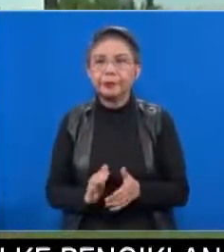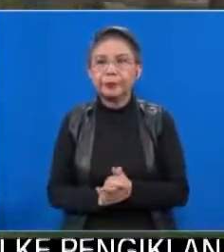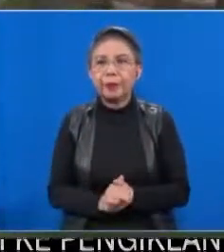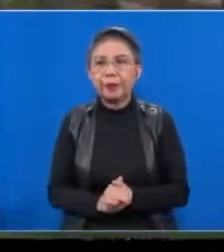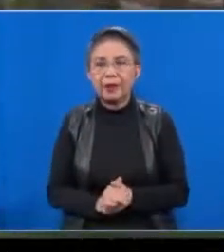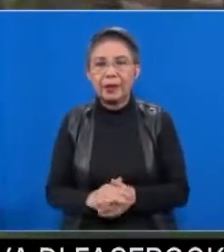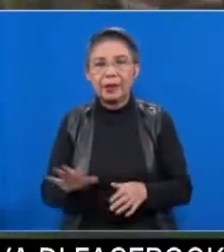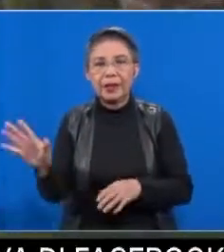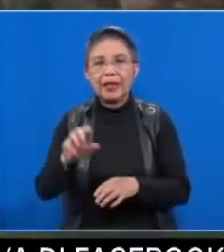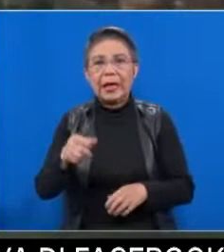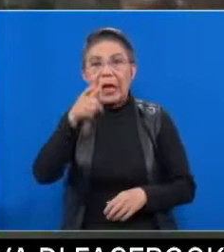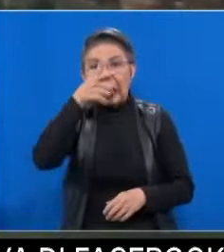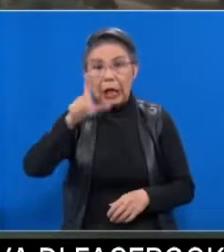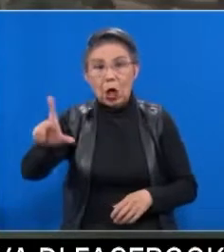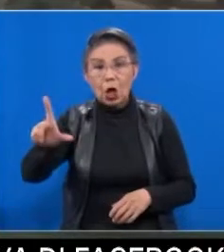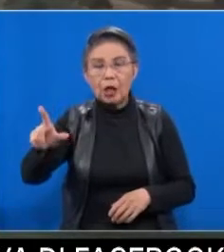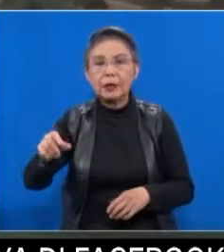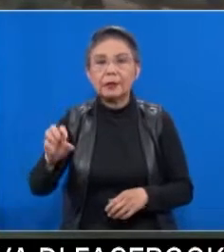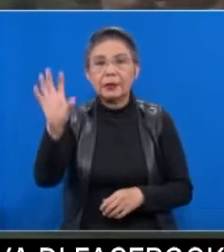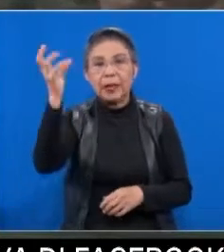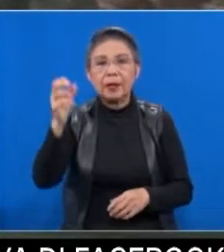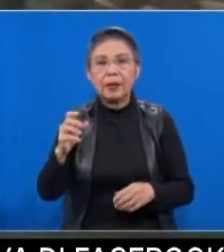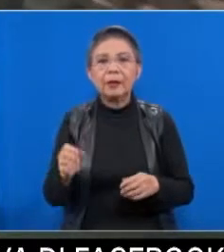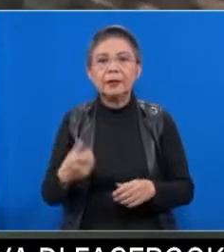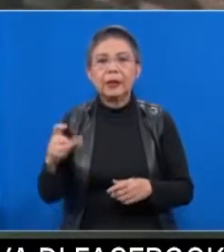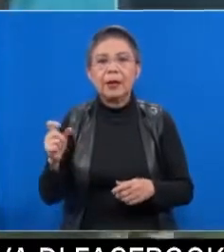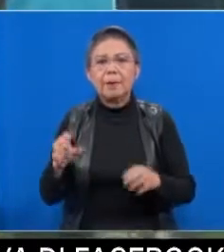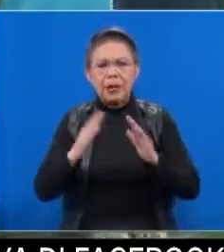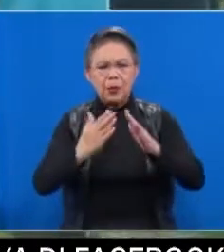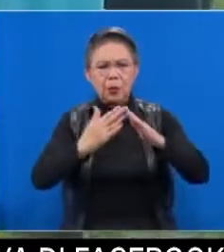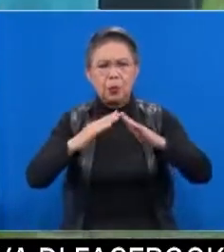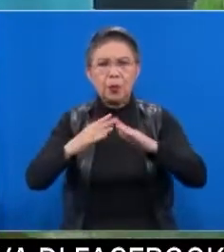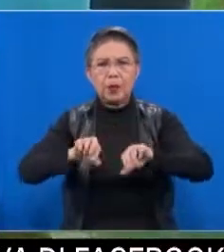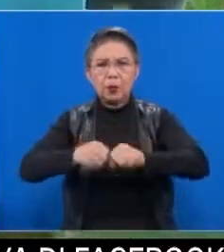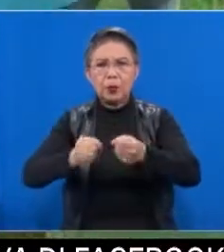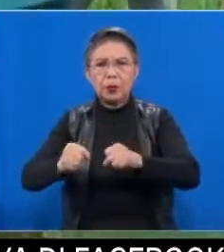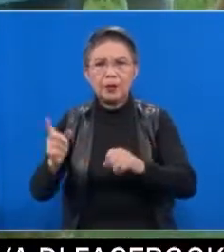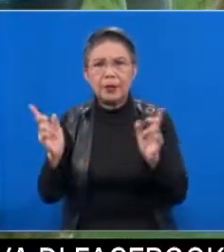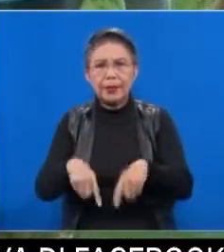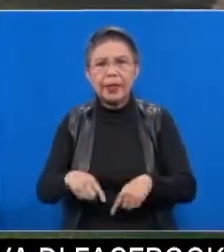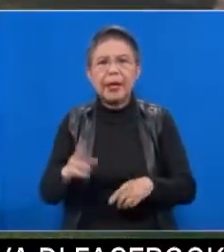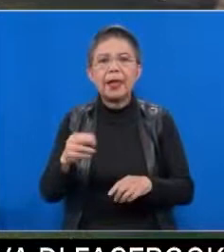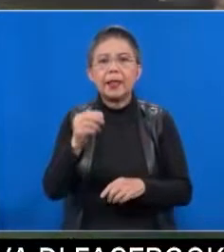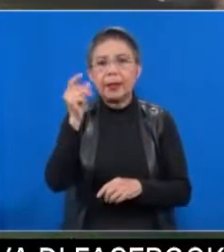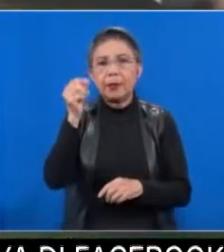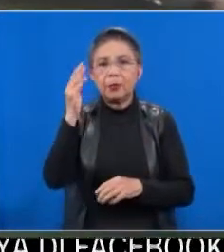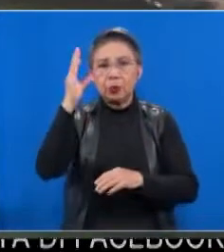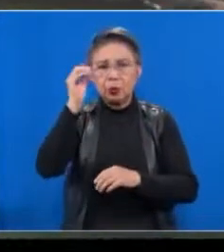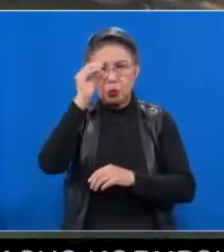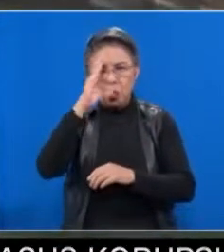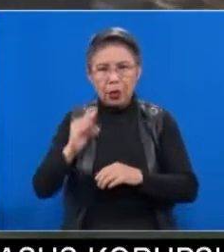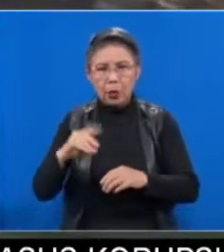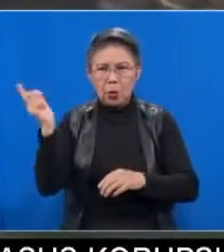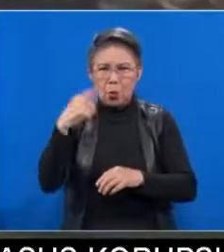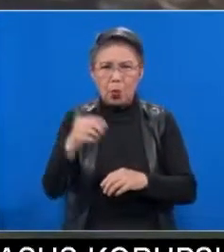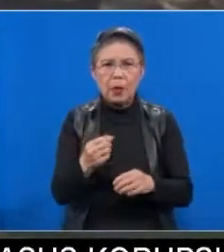Sementara di kawasan Legok, Tangerang, puluhan rumah warga rusak setelah diterjang angin kencang yang terjadi pada Rabu sore. Kencangnya tiupan angin selama